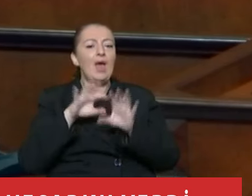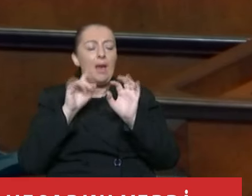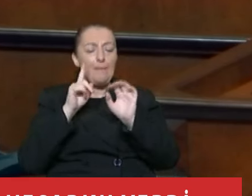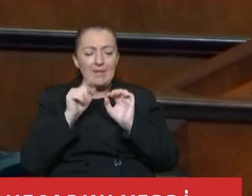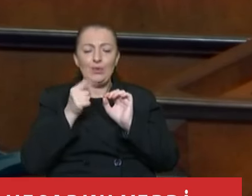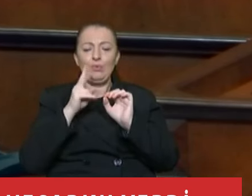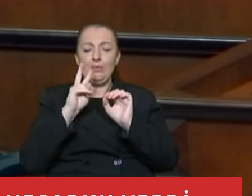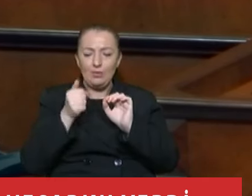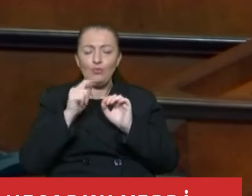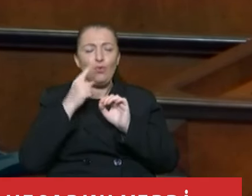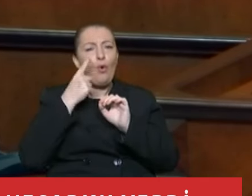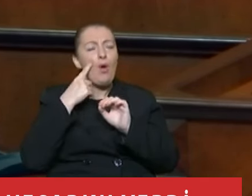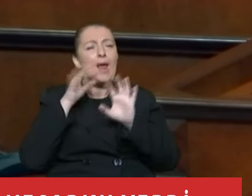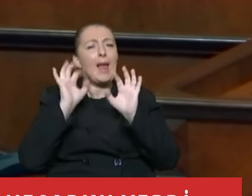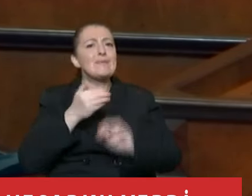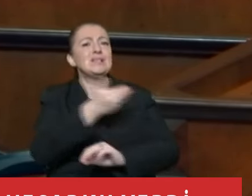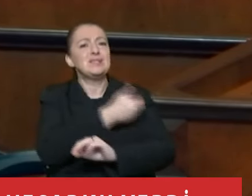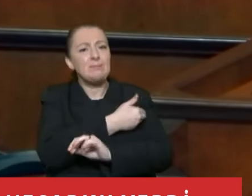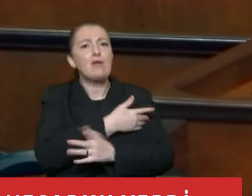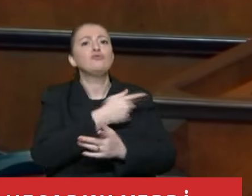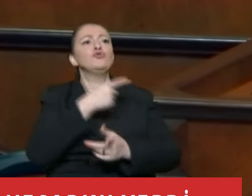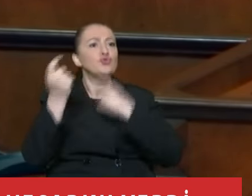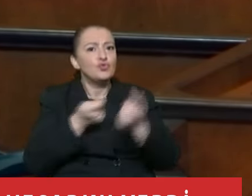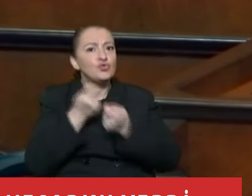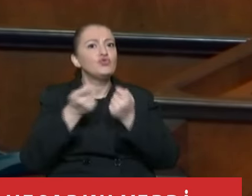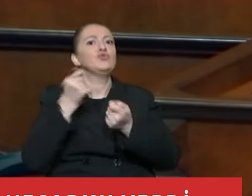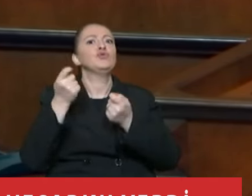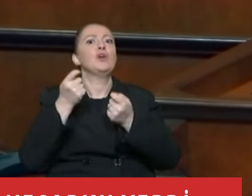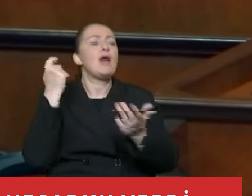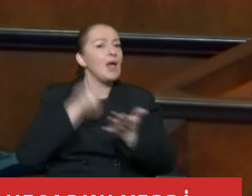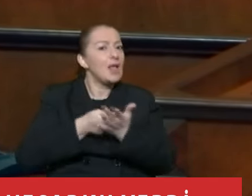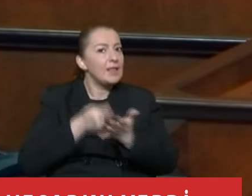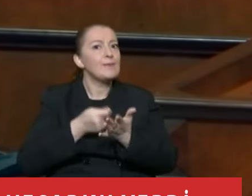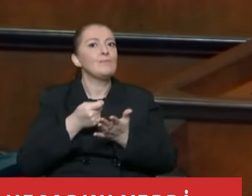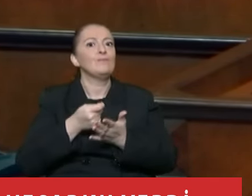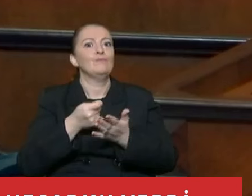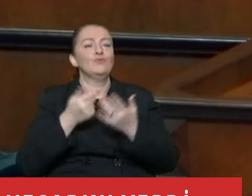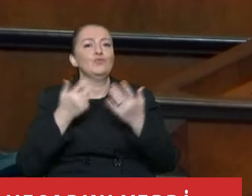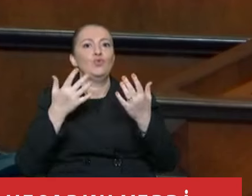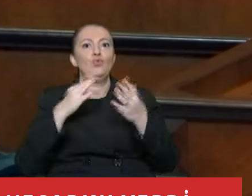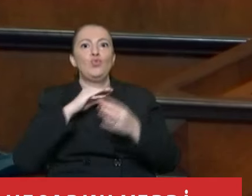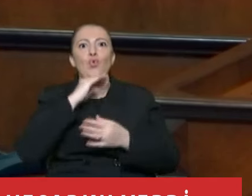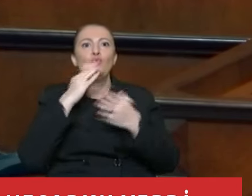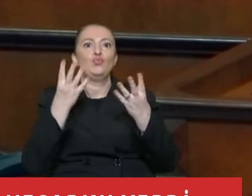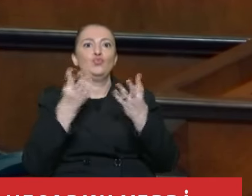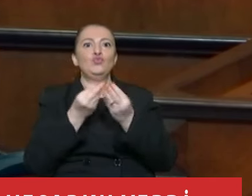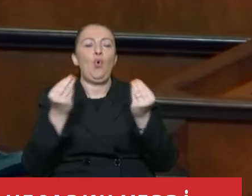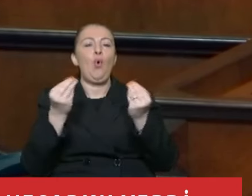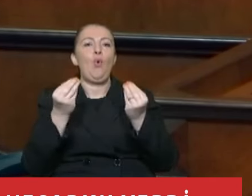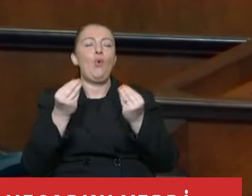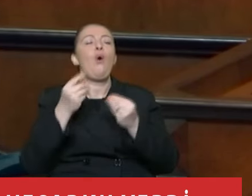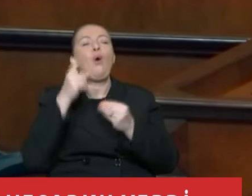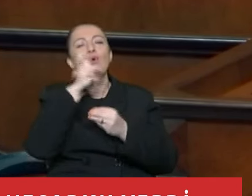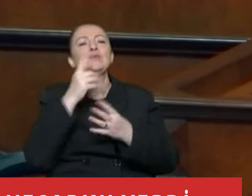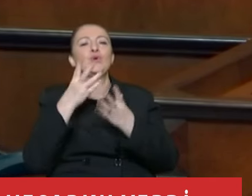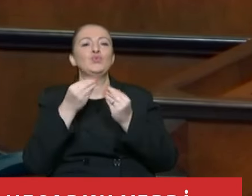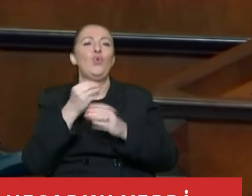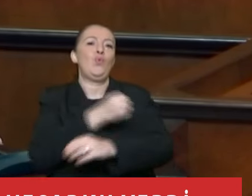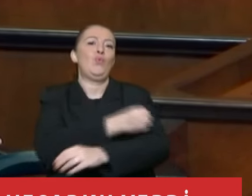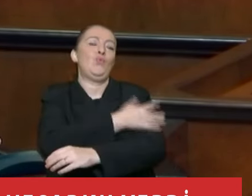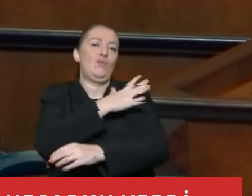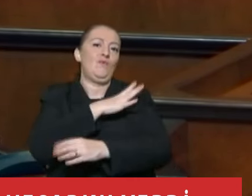hizmetle icraatla ve yatırımla dolu bir yıl olması Eee gurur vesilem olmuştur Bir